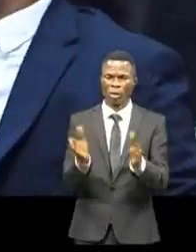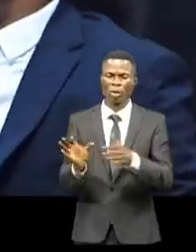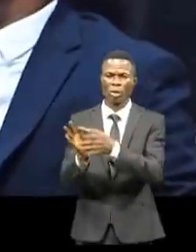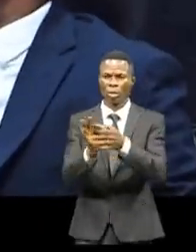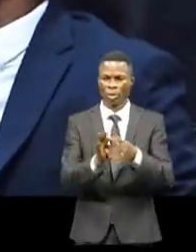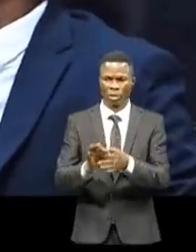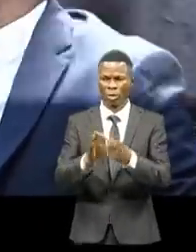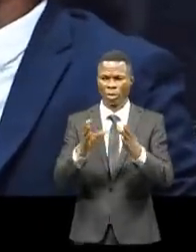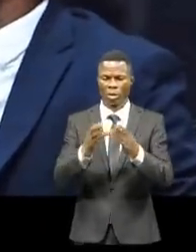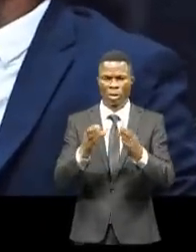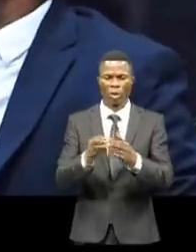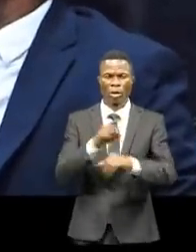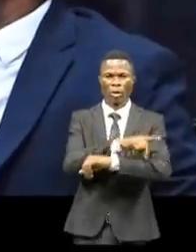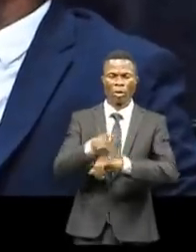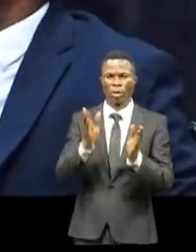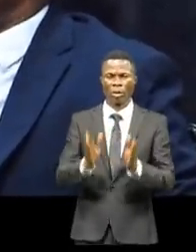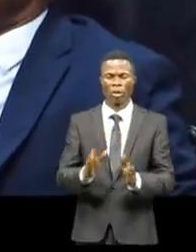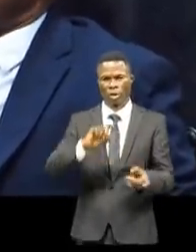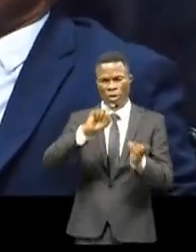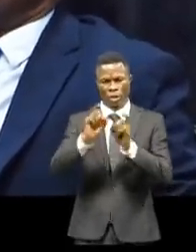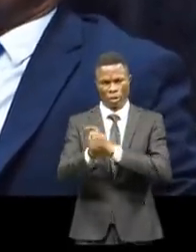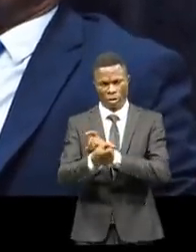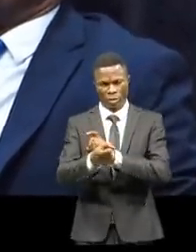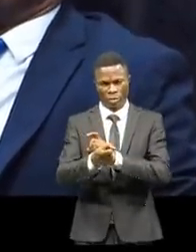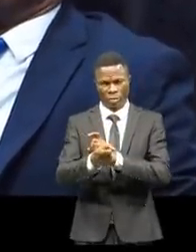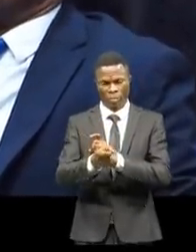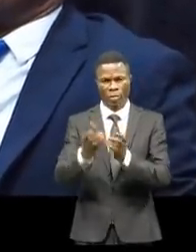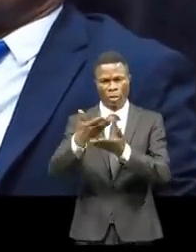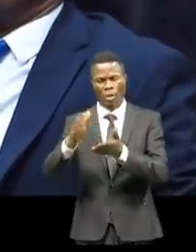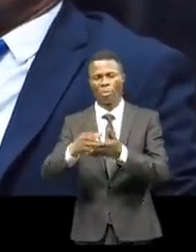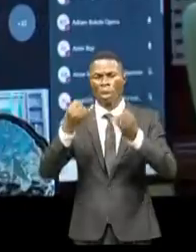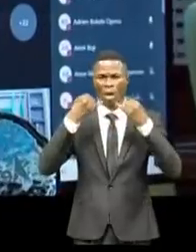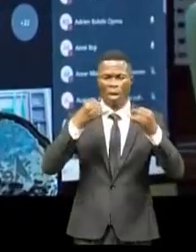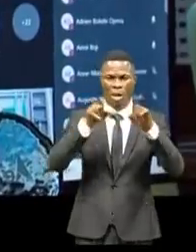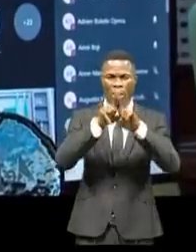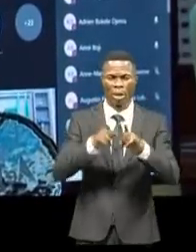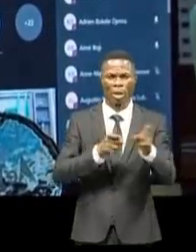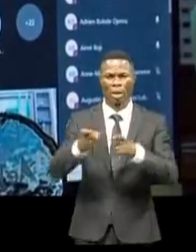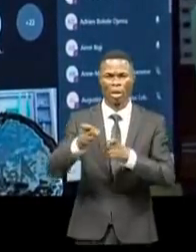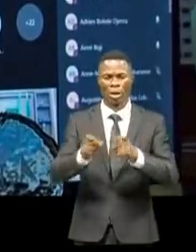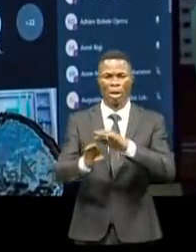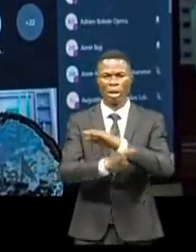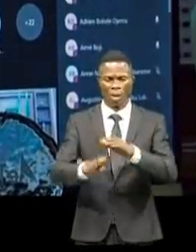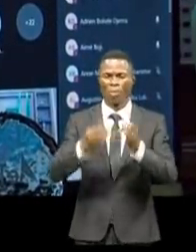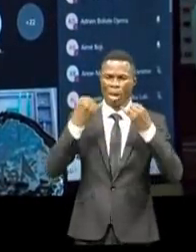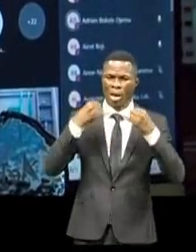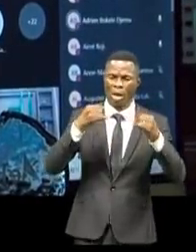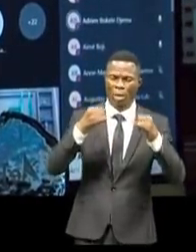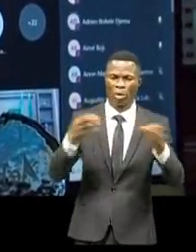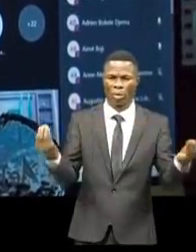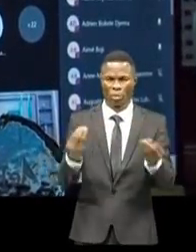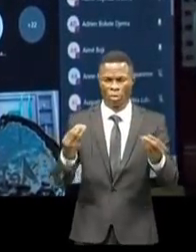collaboration avec son administration pour améliorer le partage d'informations et la gestion des bases des données en